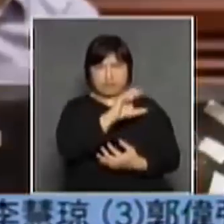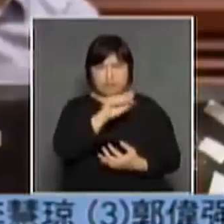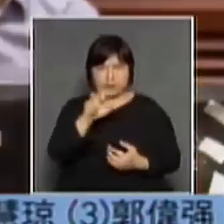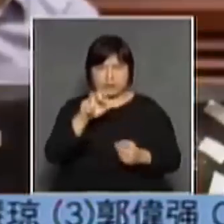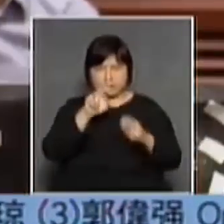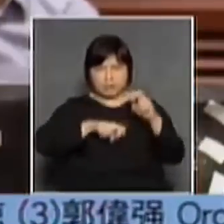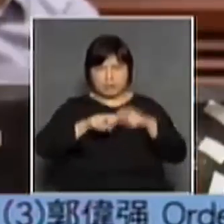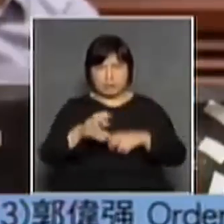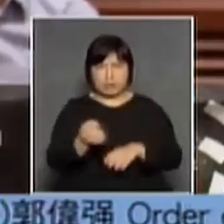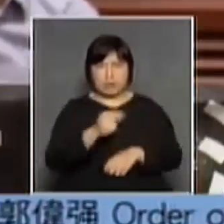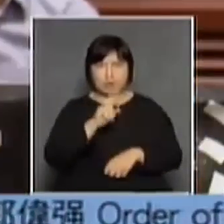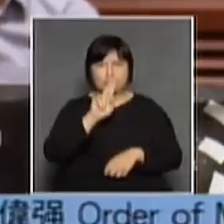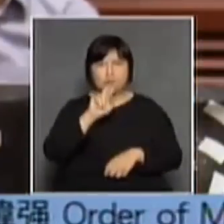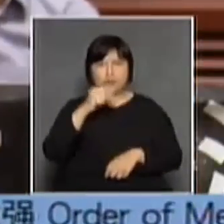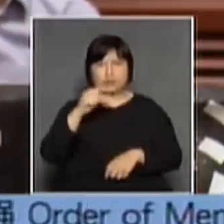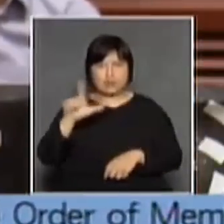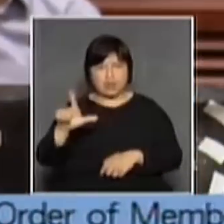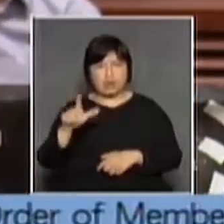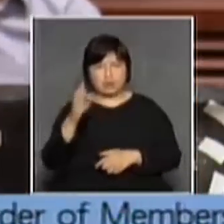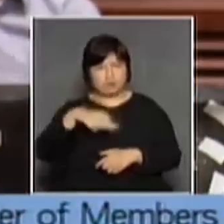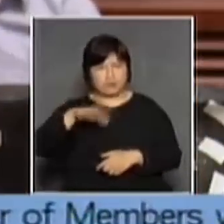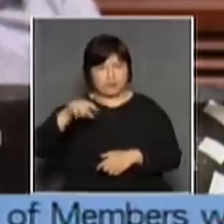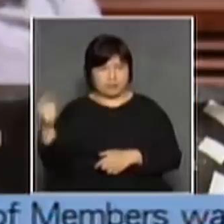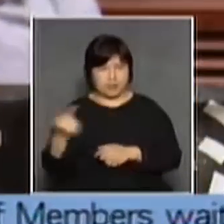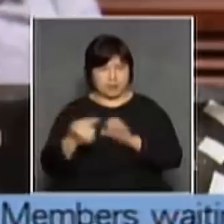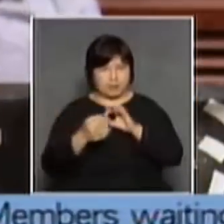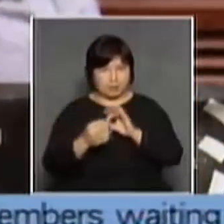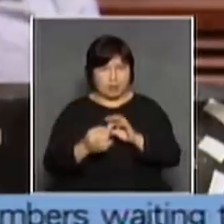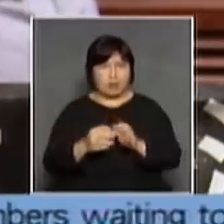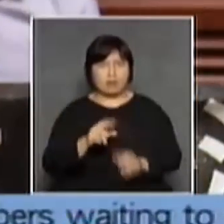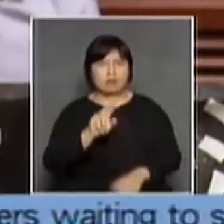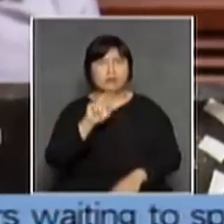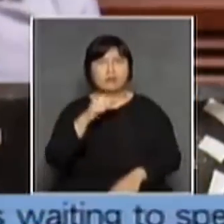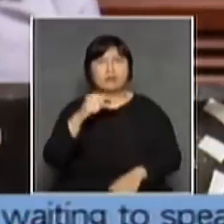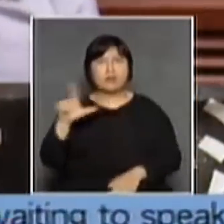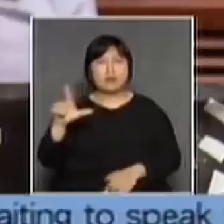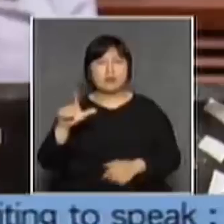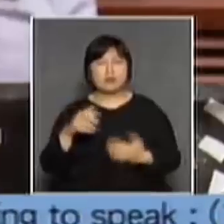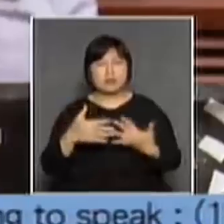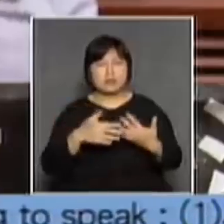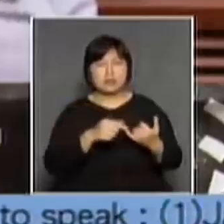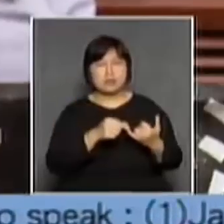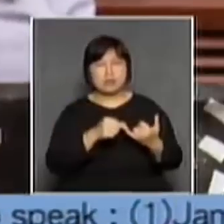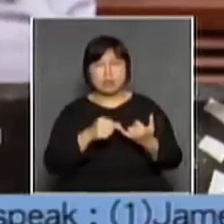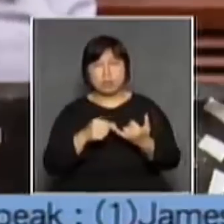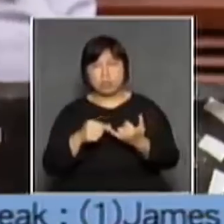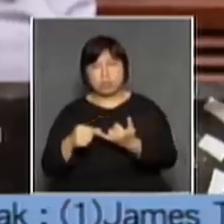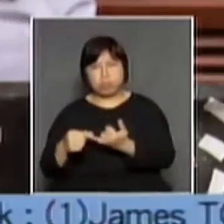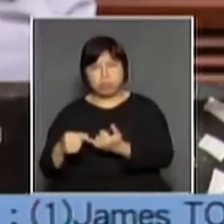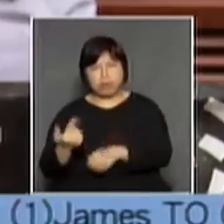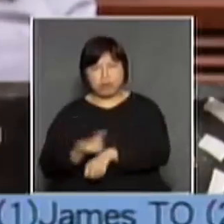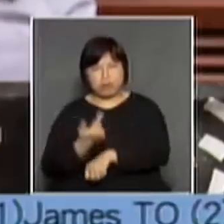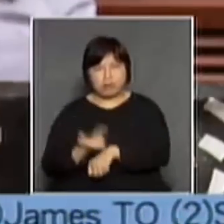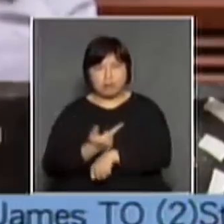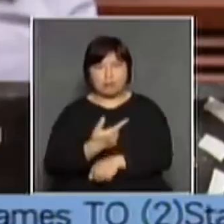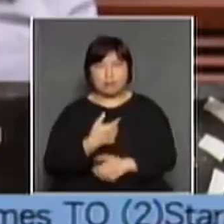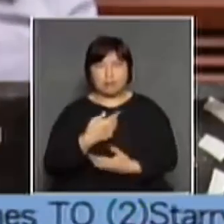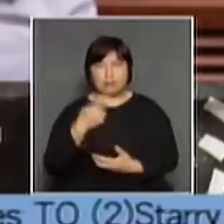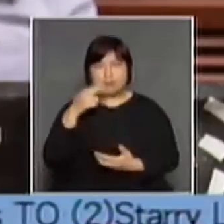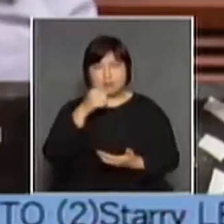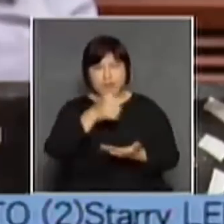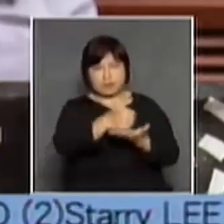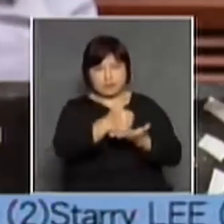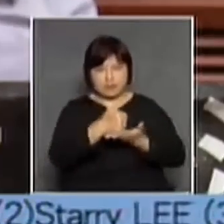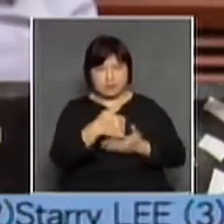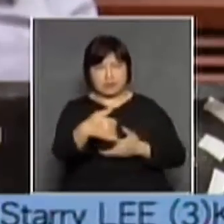受 UGL 5,000,000元有关。而 UGL 事件已经拖延漫长的时间，每次我们请他来解